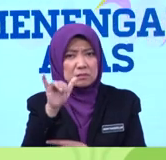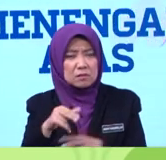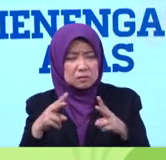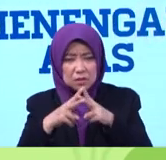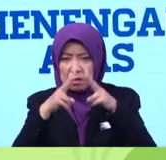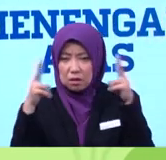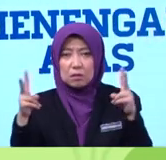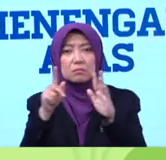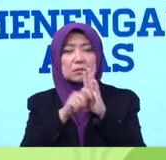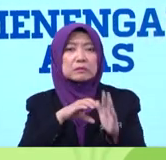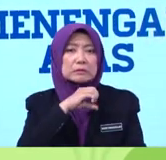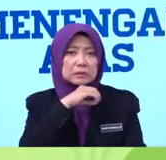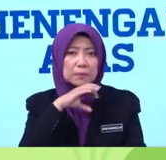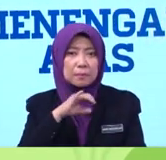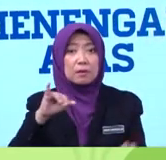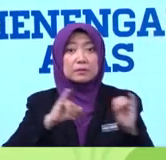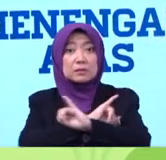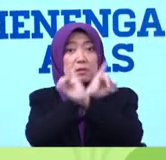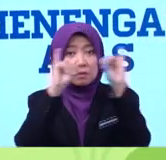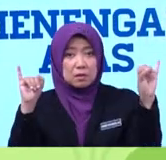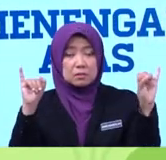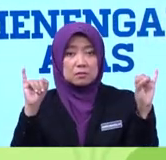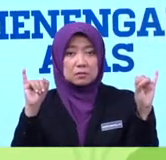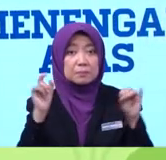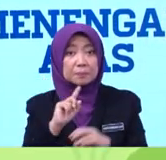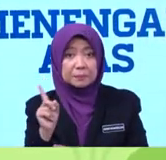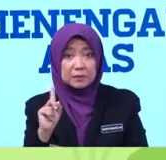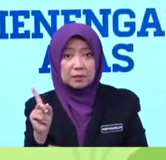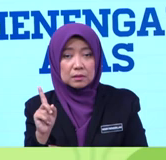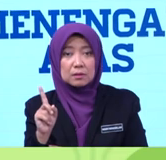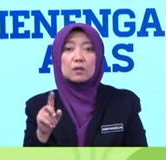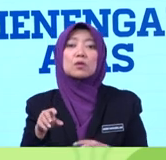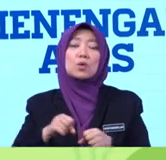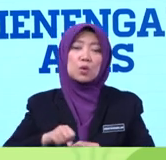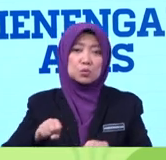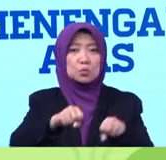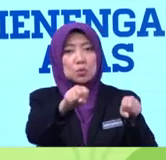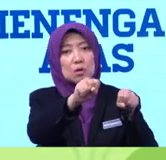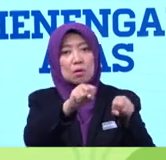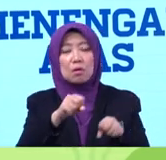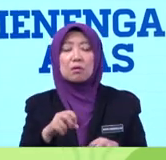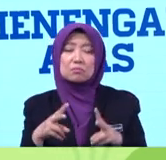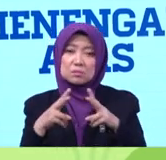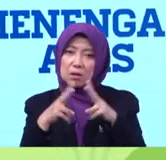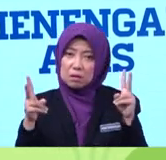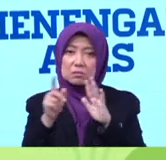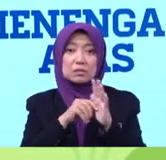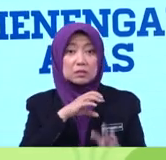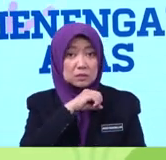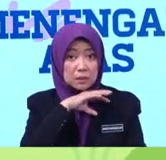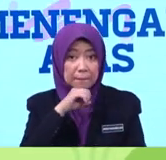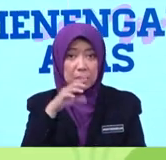Jelaskan jawaban anda jadi jawabannya adalah sampel air sungai paling tercemar Kenapa